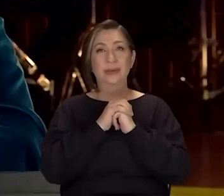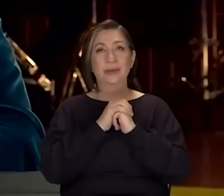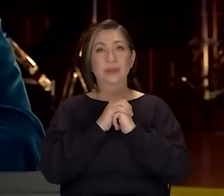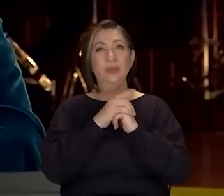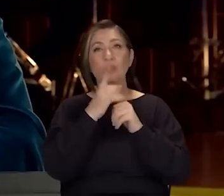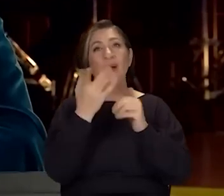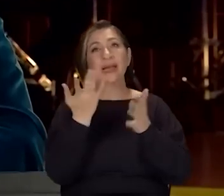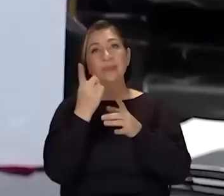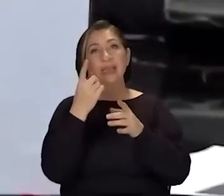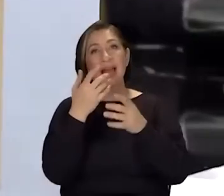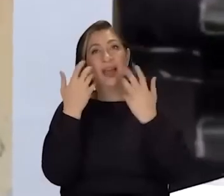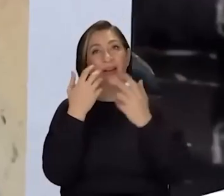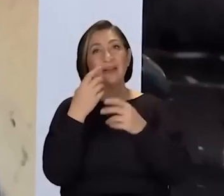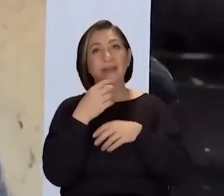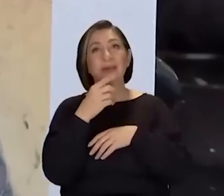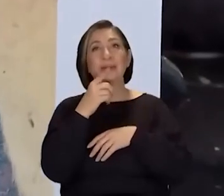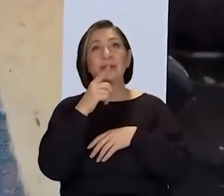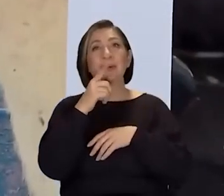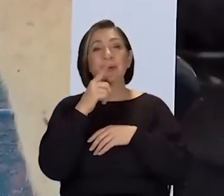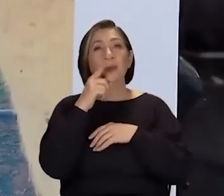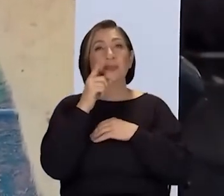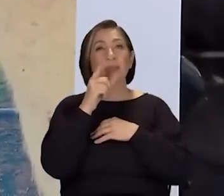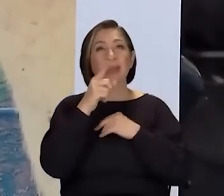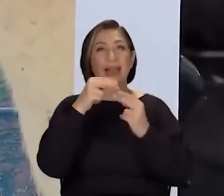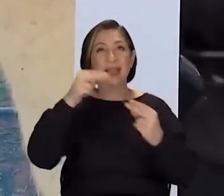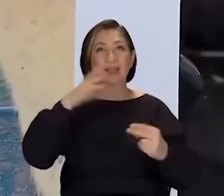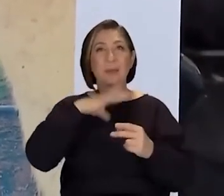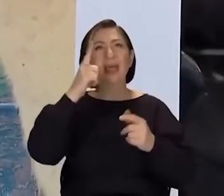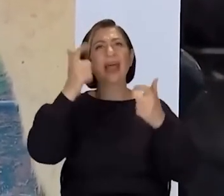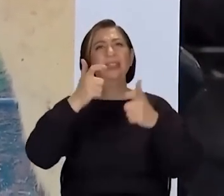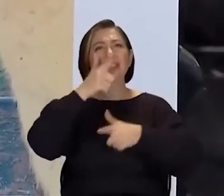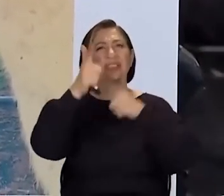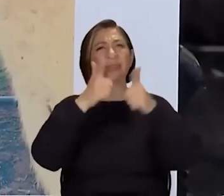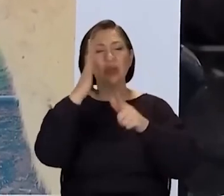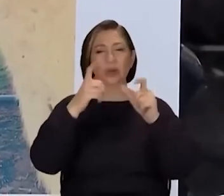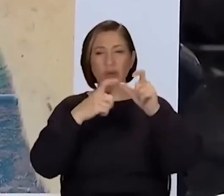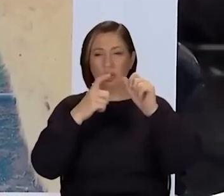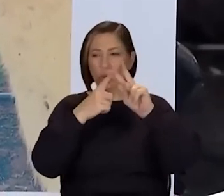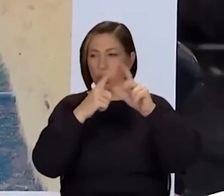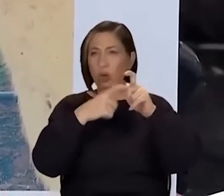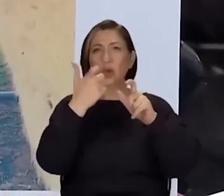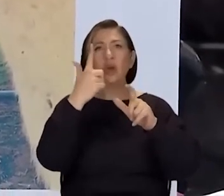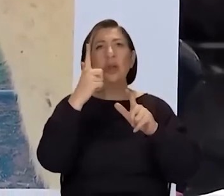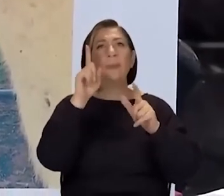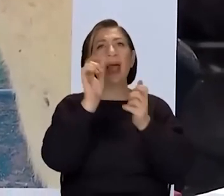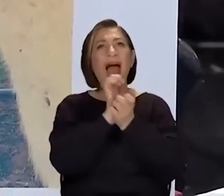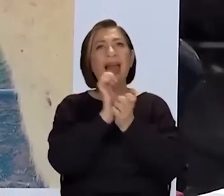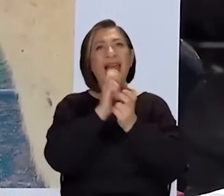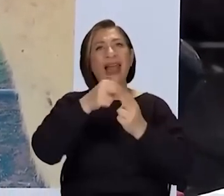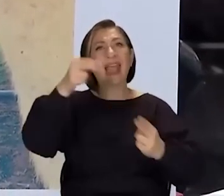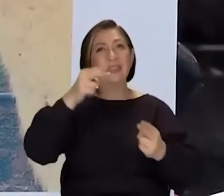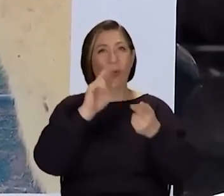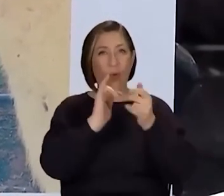hangi tür hayvan? Anlatayım bunun hikayesini. Lütfen. Abi bir yere çekime gittik. Songül'le işte bir aile hikayesini